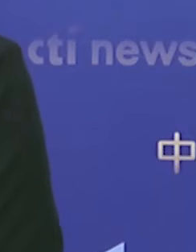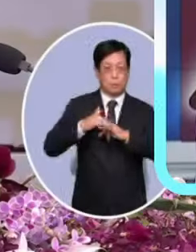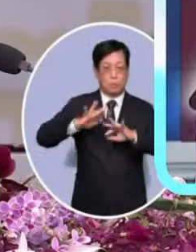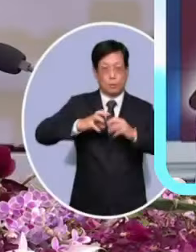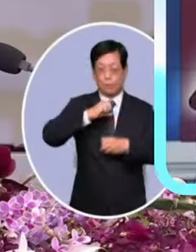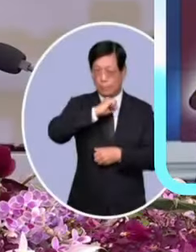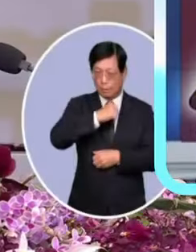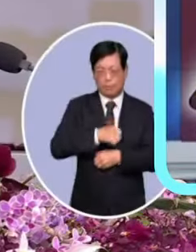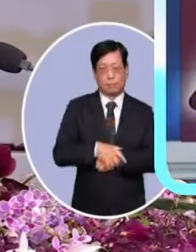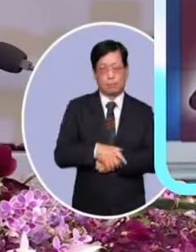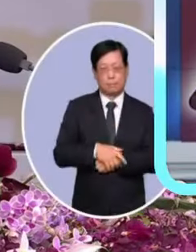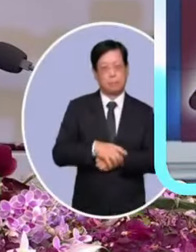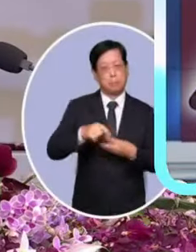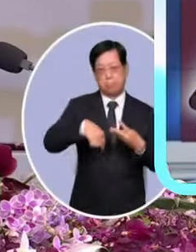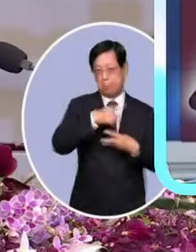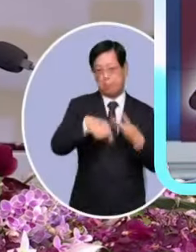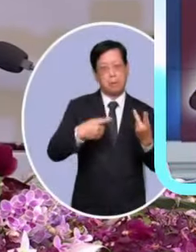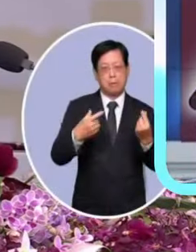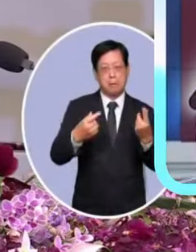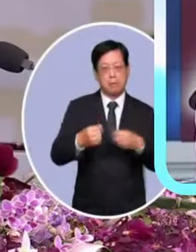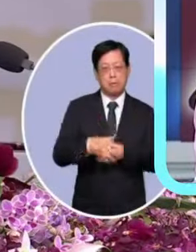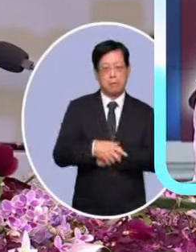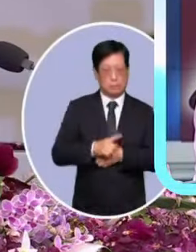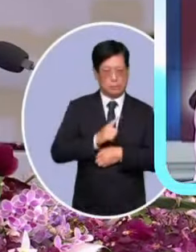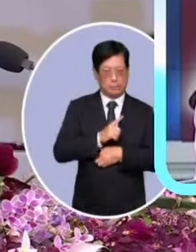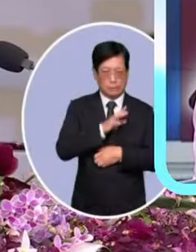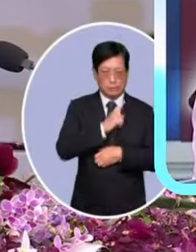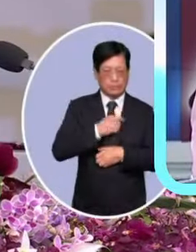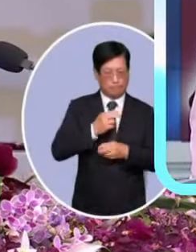所以我说你那个讲的都是那个叫什么？这个叫做